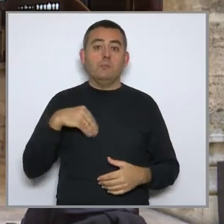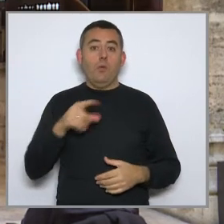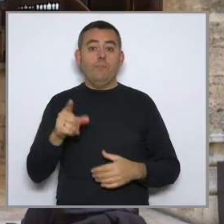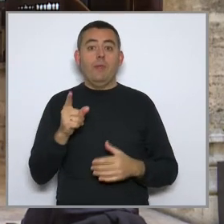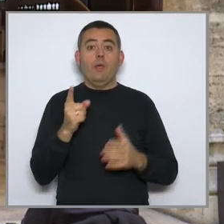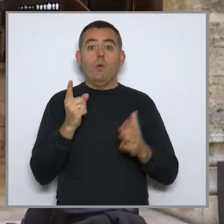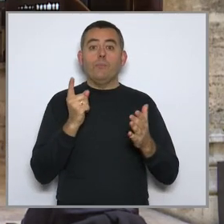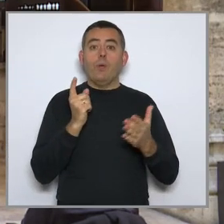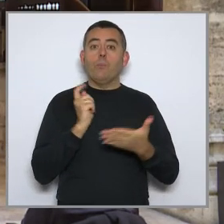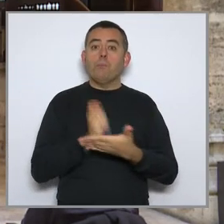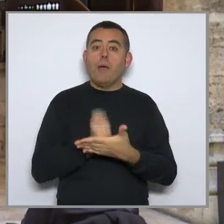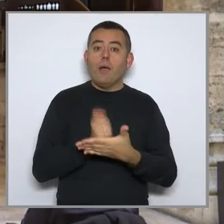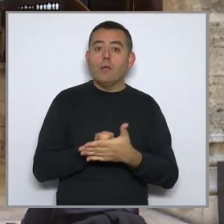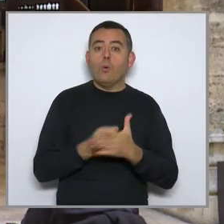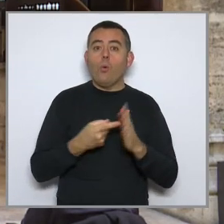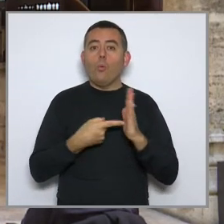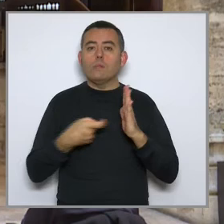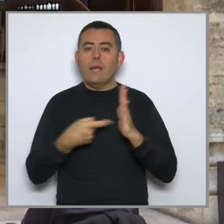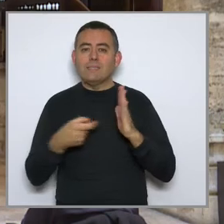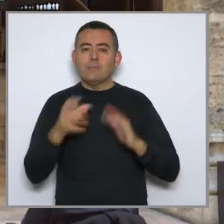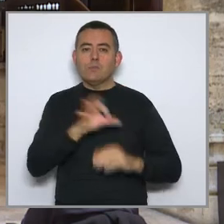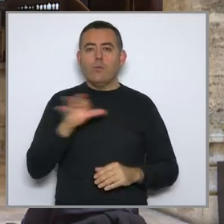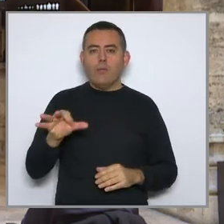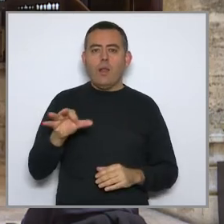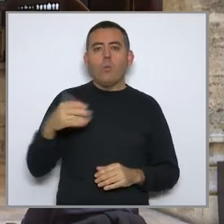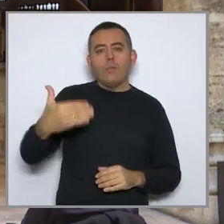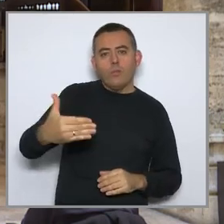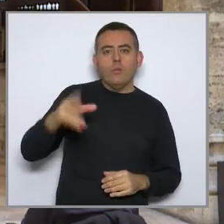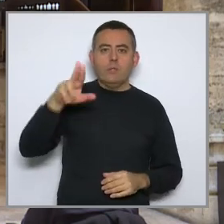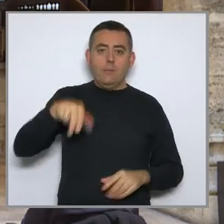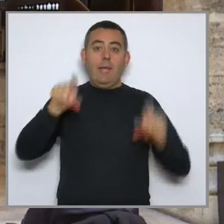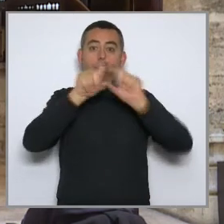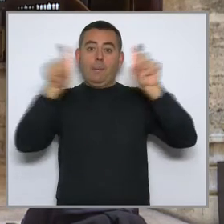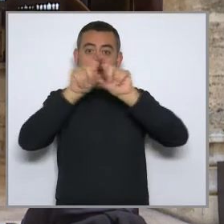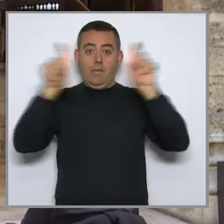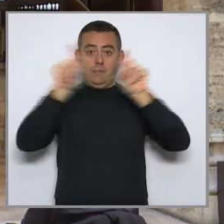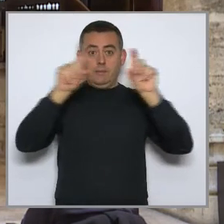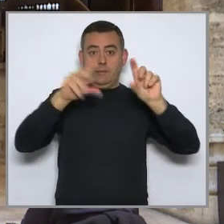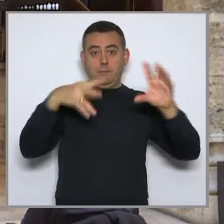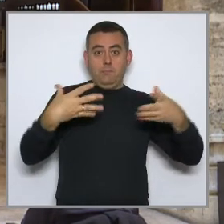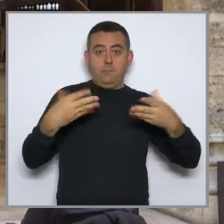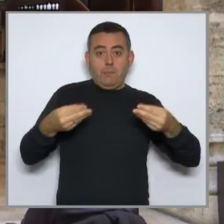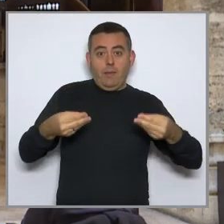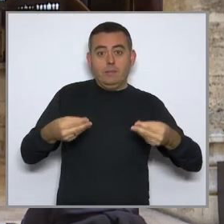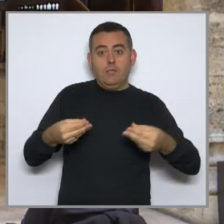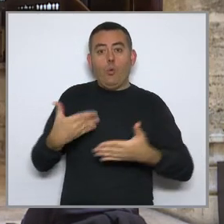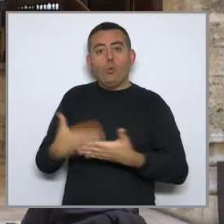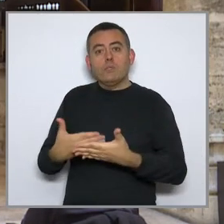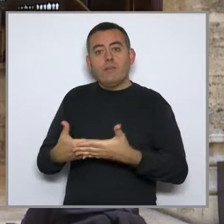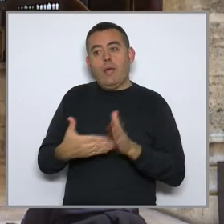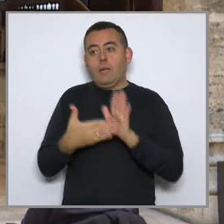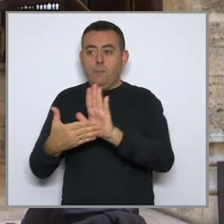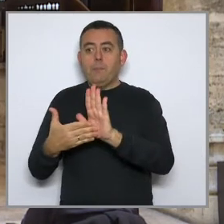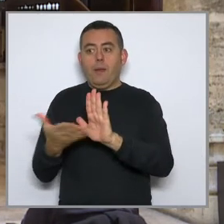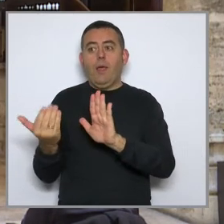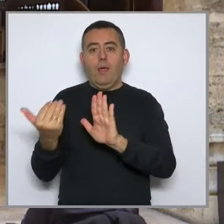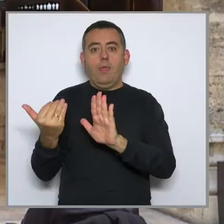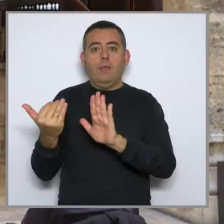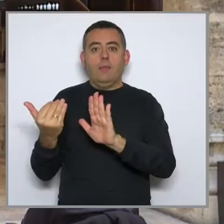Seguretat Social, i què hauran de fer les empreses per tal de justificar per a rebre aquestes ajudes directes?